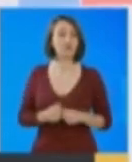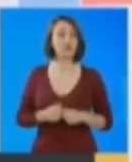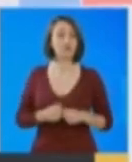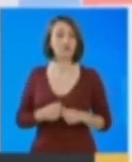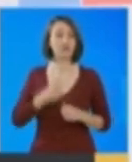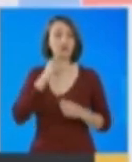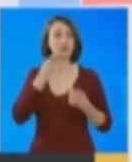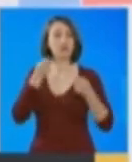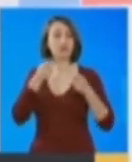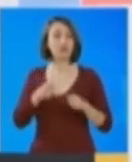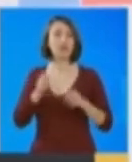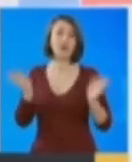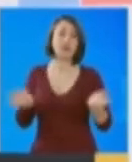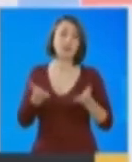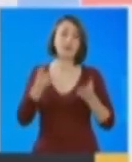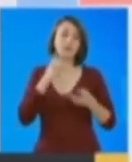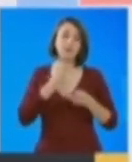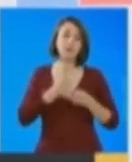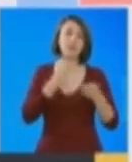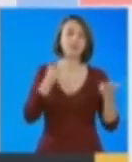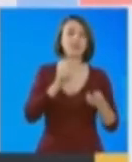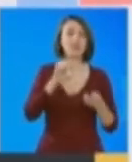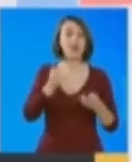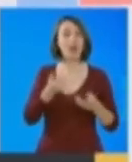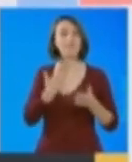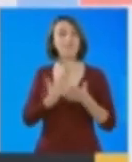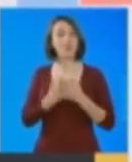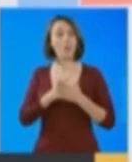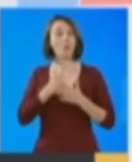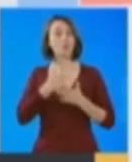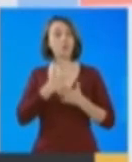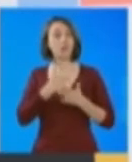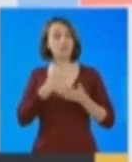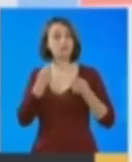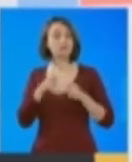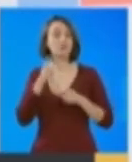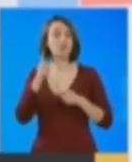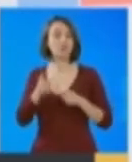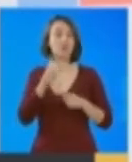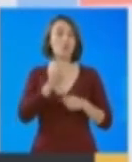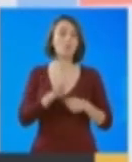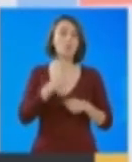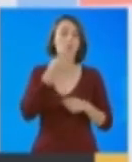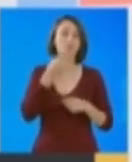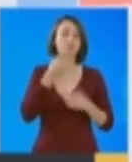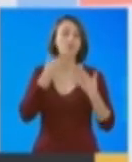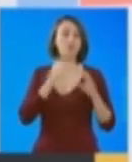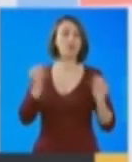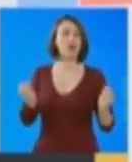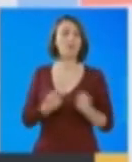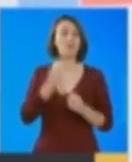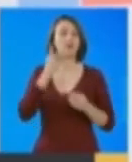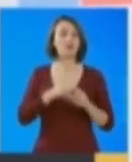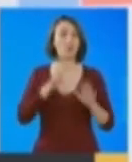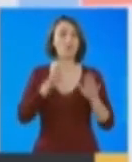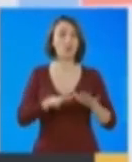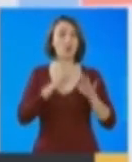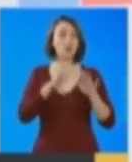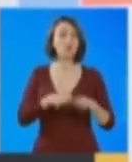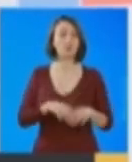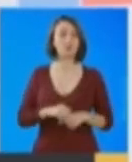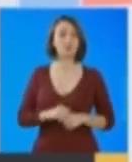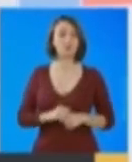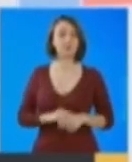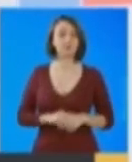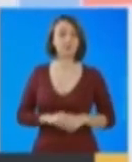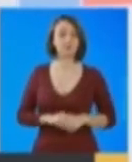verificări să se încheie cât mai repede, să fie trimise la DNA, astfel încât să putem încheia această poveste începută în campania din 2019. Primele informații